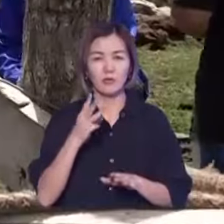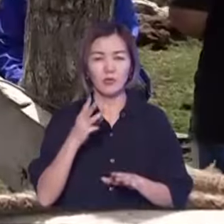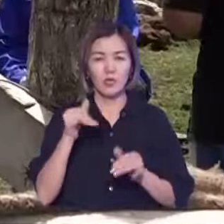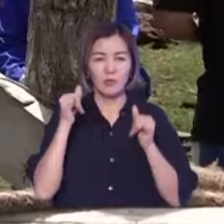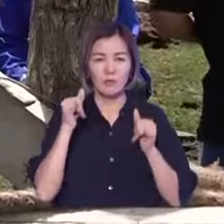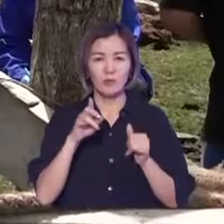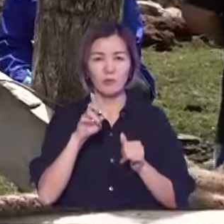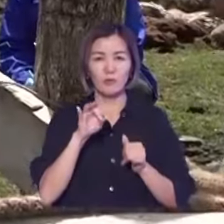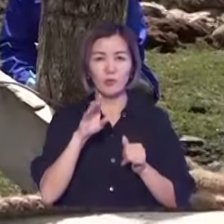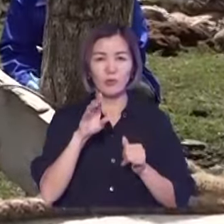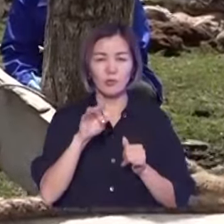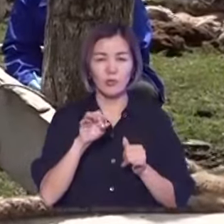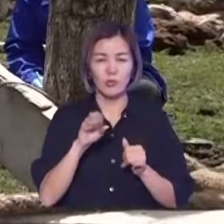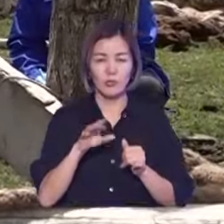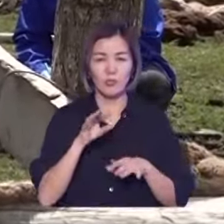қарадан бүрсілес анықталыпты.